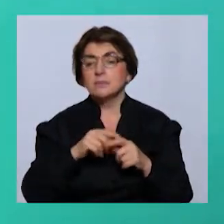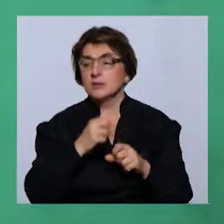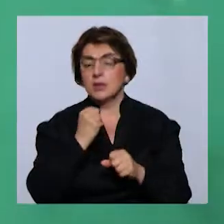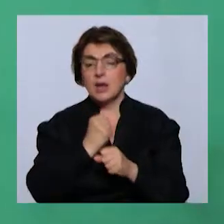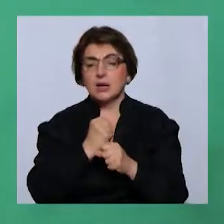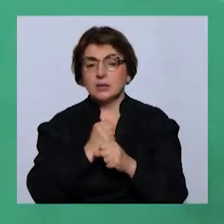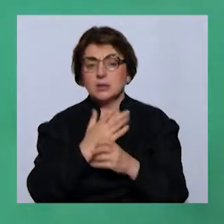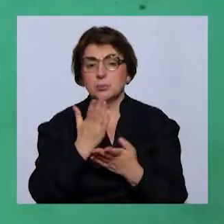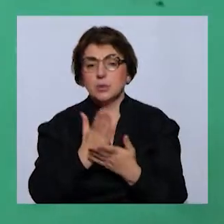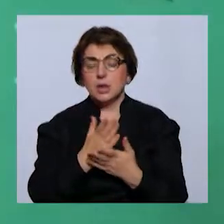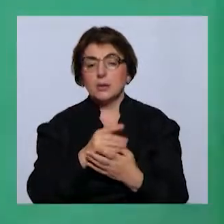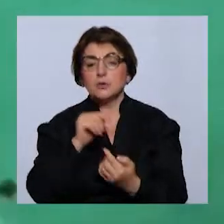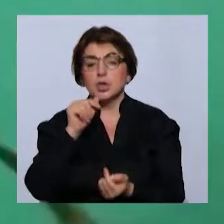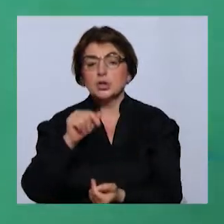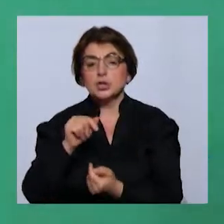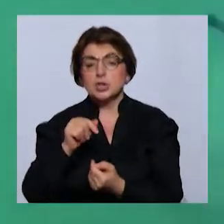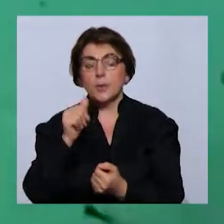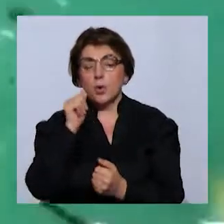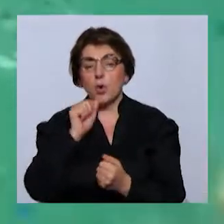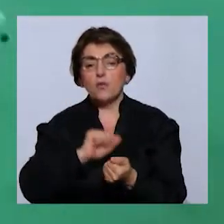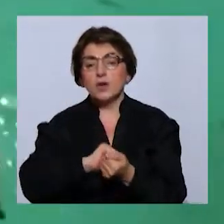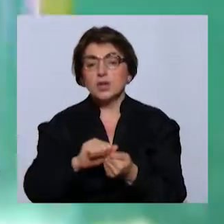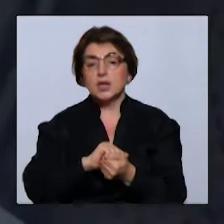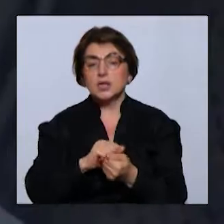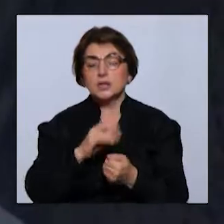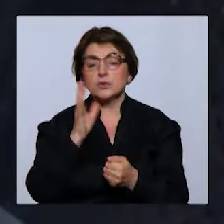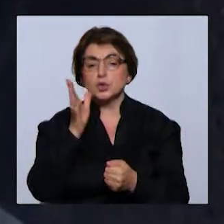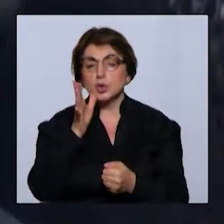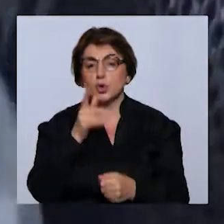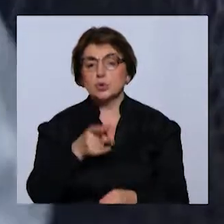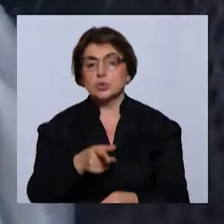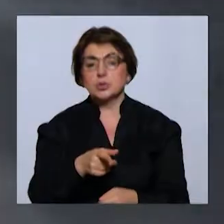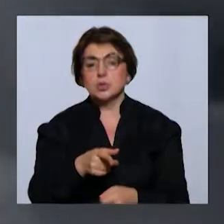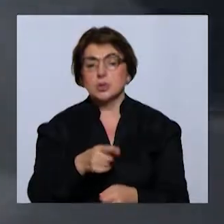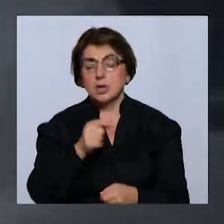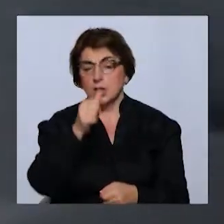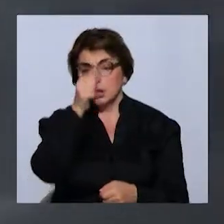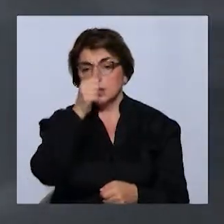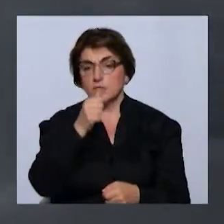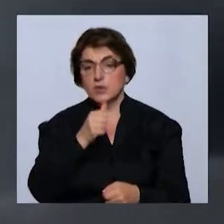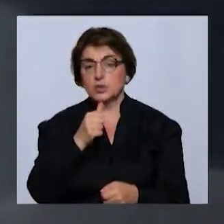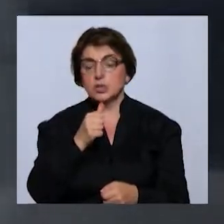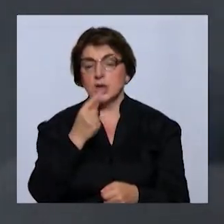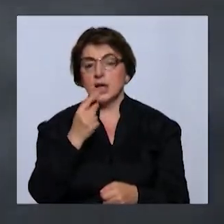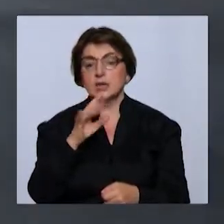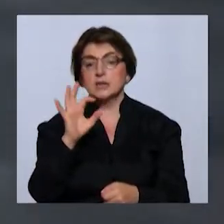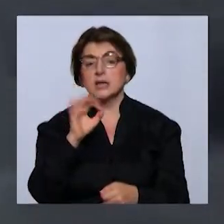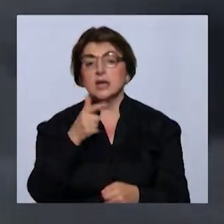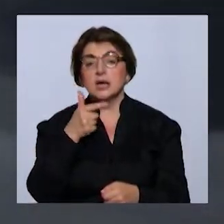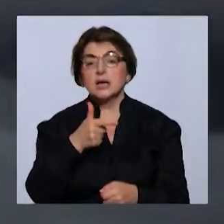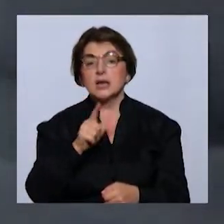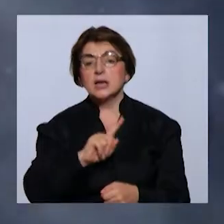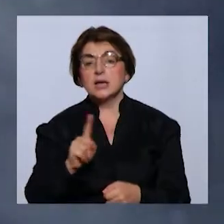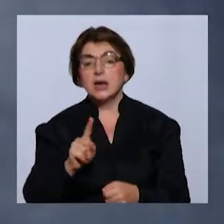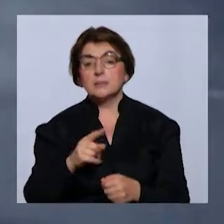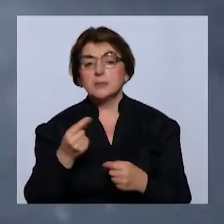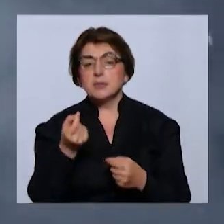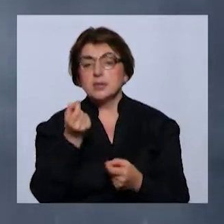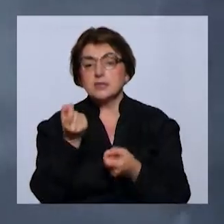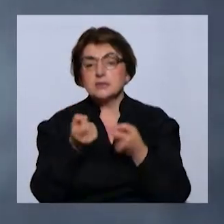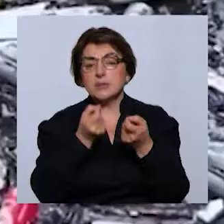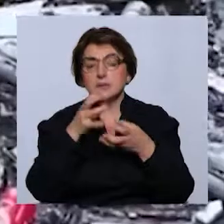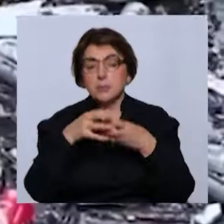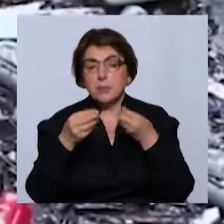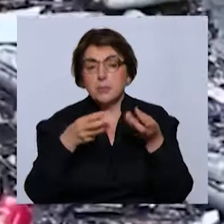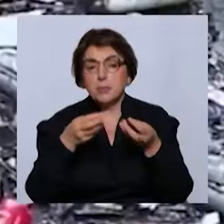და შესაბამისად ყოველი რეცხვის დროს დაახლოებით თვეში 1 გრამზე მეტი აი ასეთი წვრილ-წვრილი